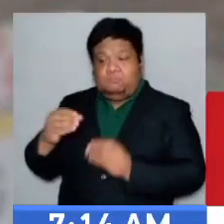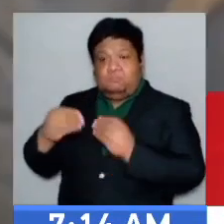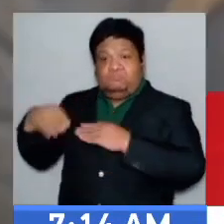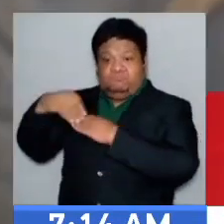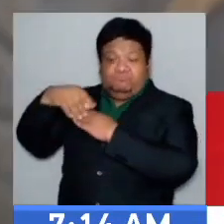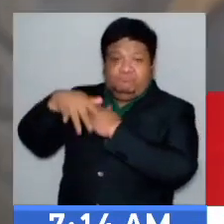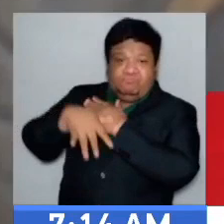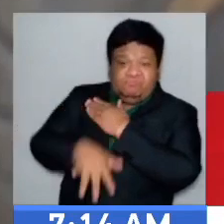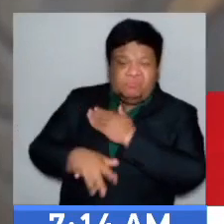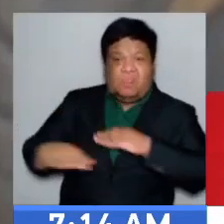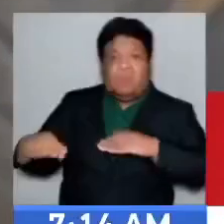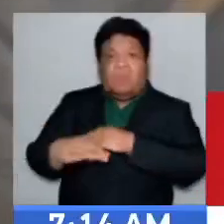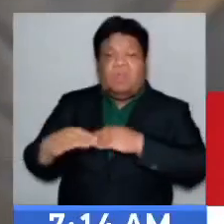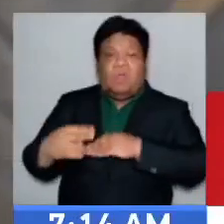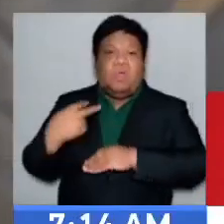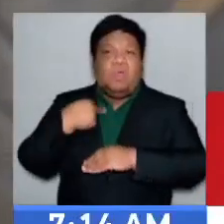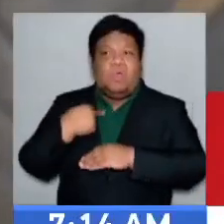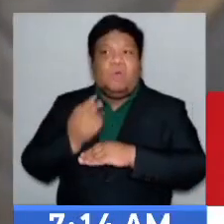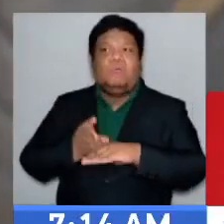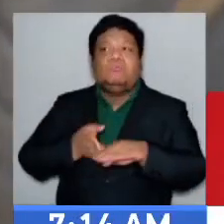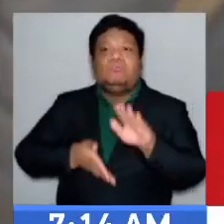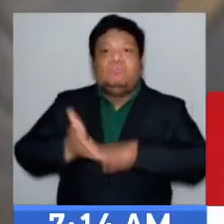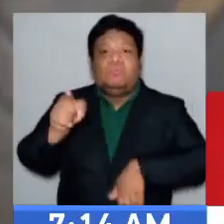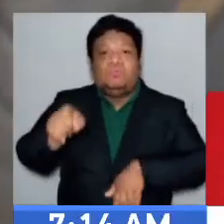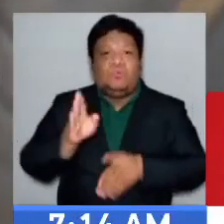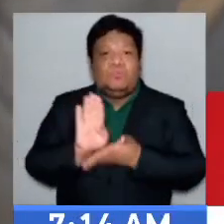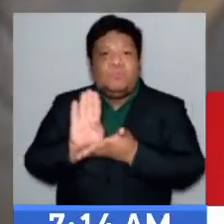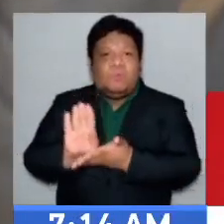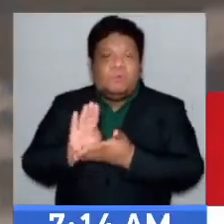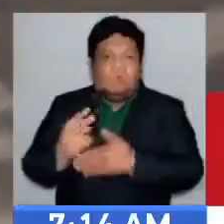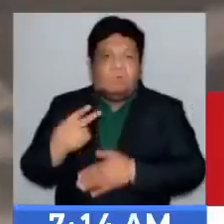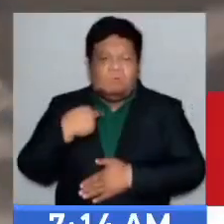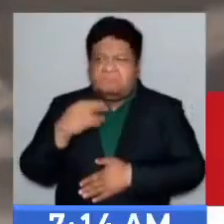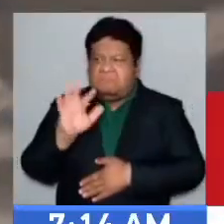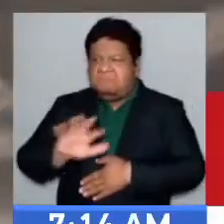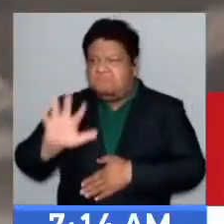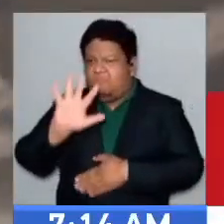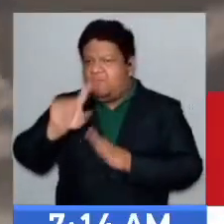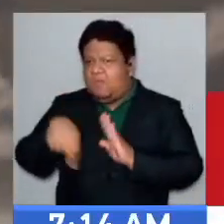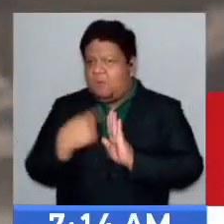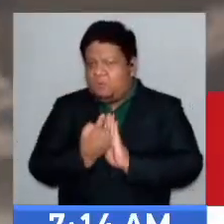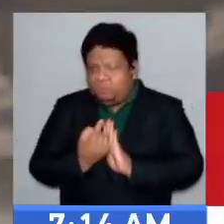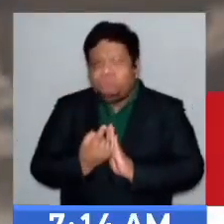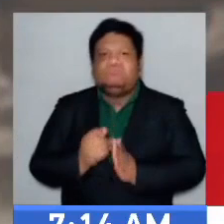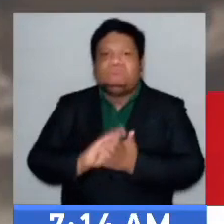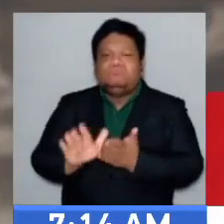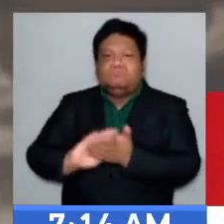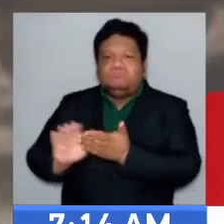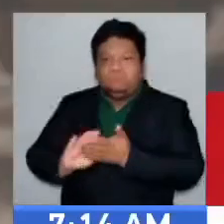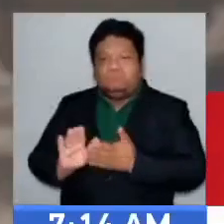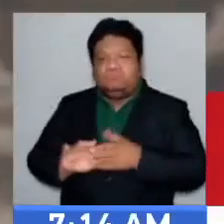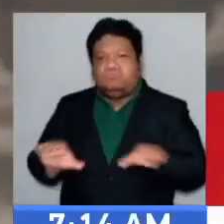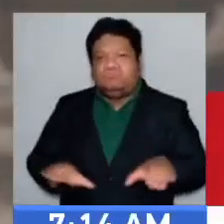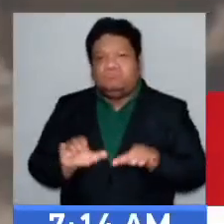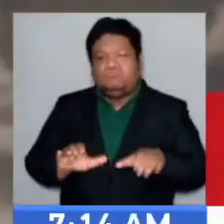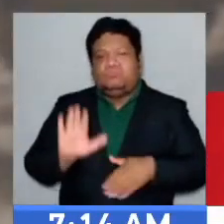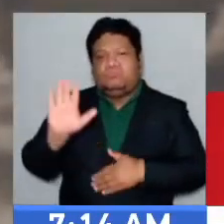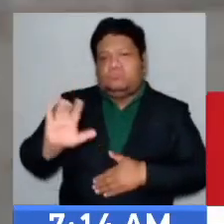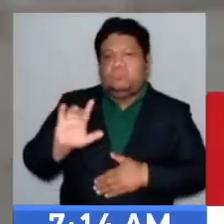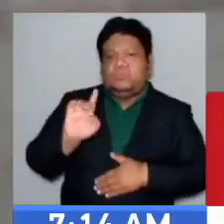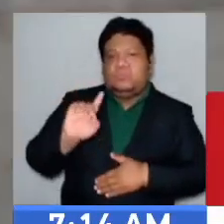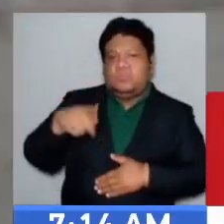Boracay. Inabot ng halos 5 oras ang clearing operation na isinagawa ng Department of Public Works and